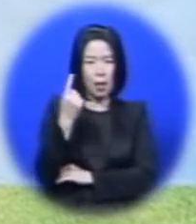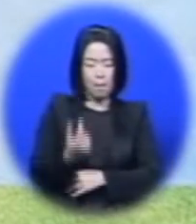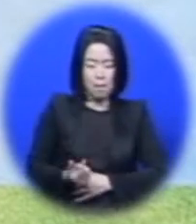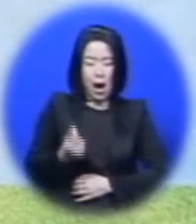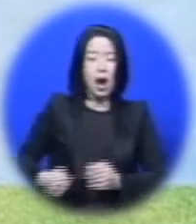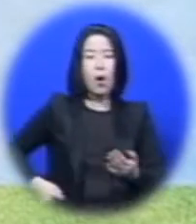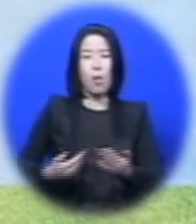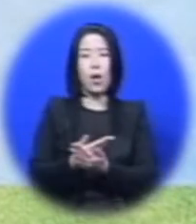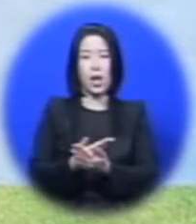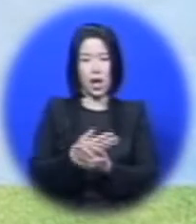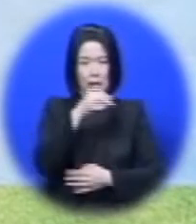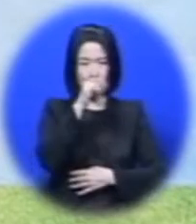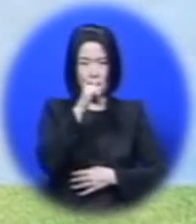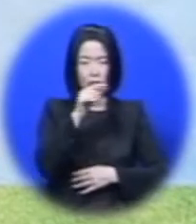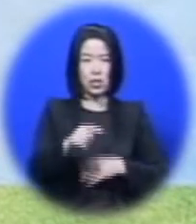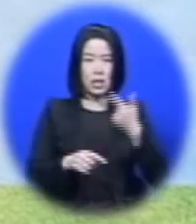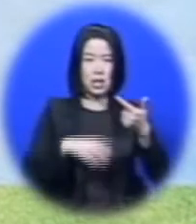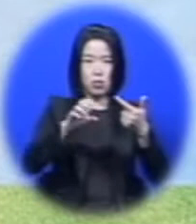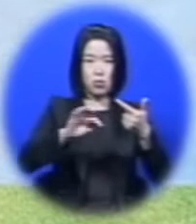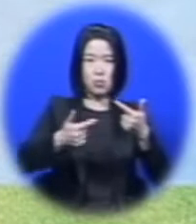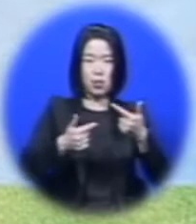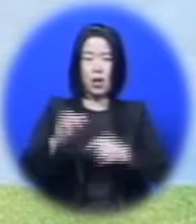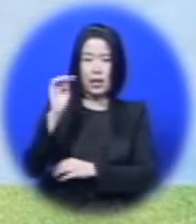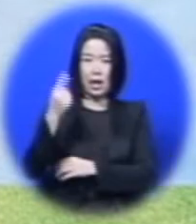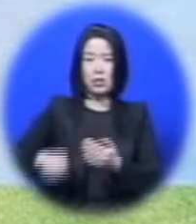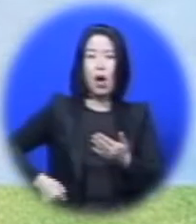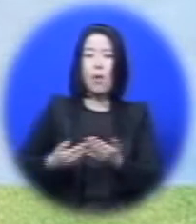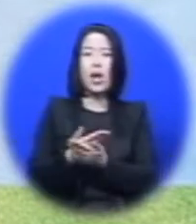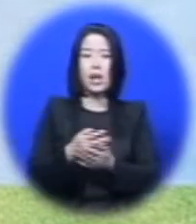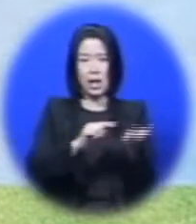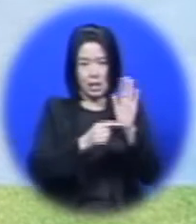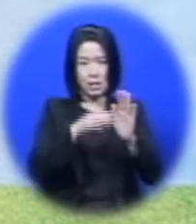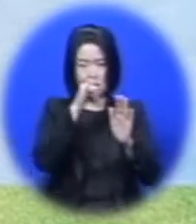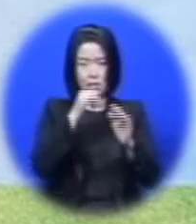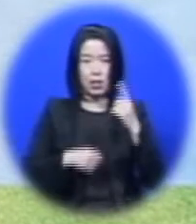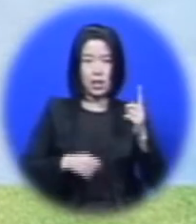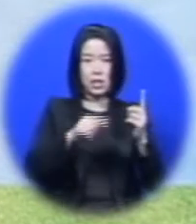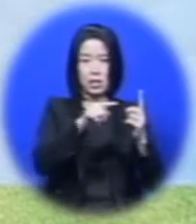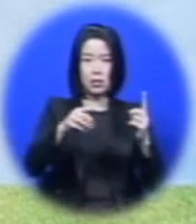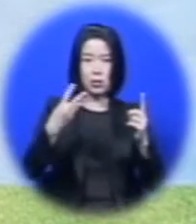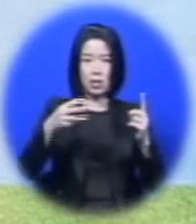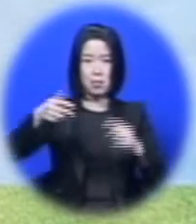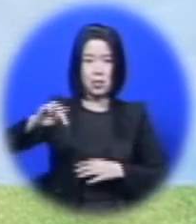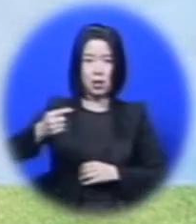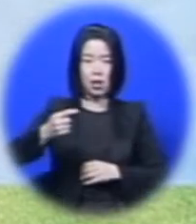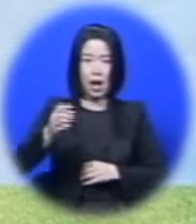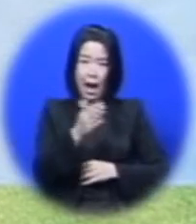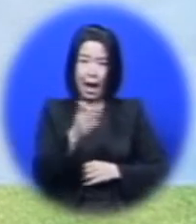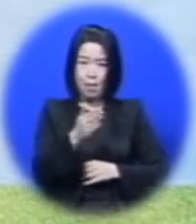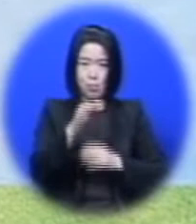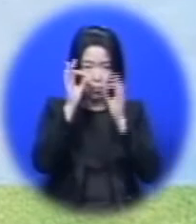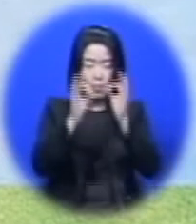합니다. 이 시편 60편에 다윗의 회개가 나옵니다. 1절부터 3절까지 앞부분을